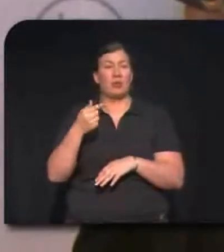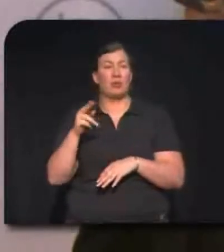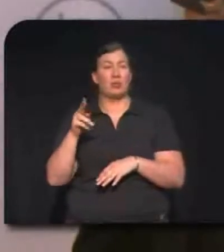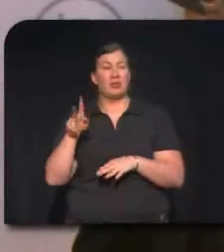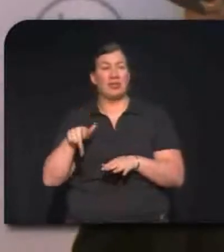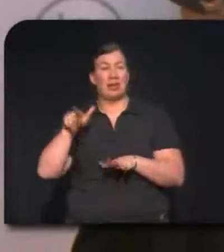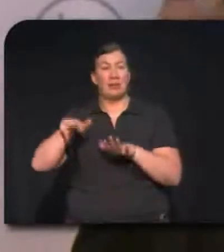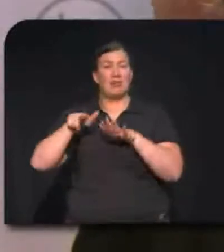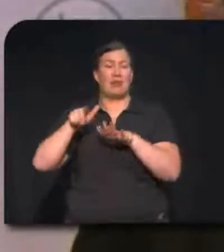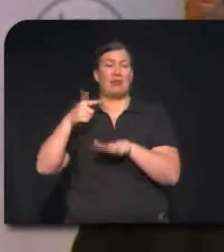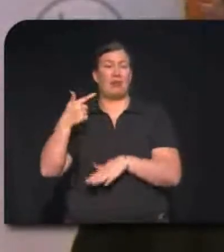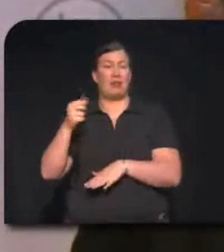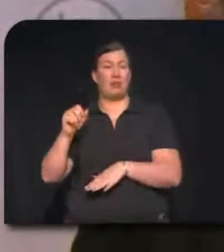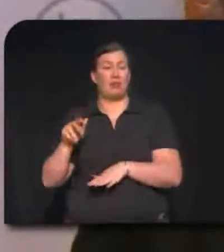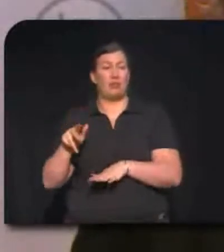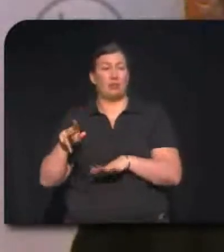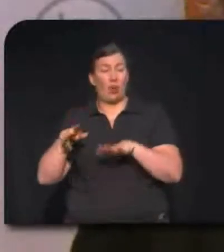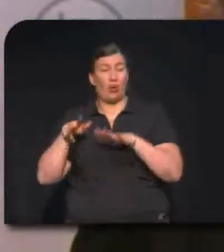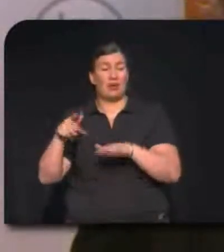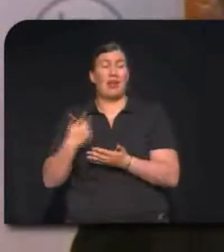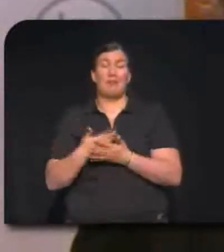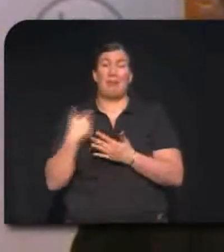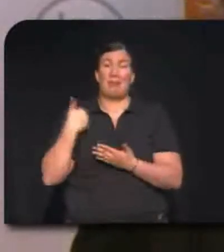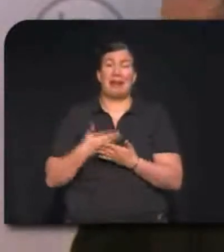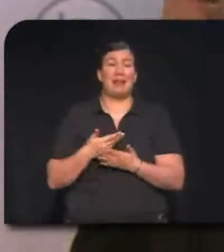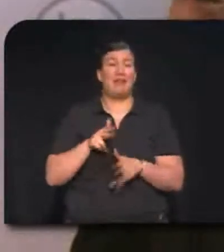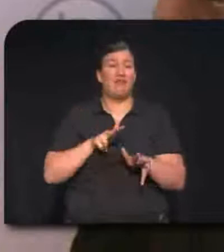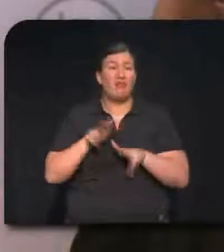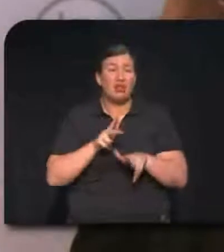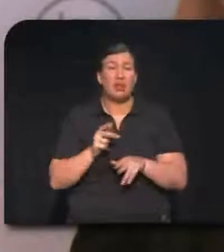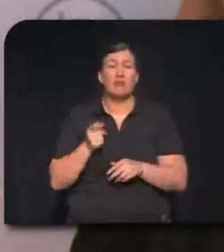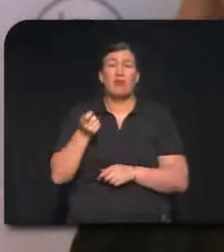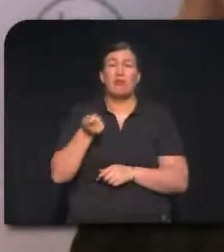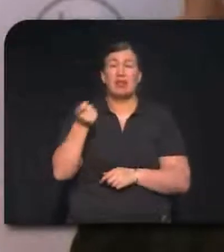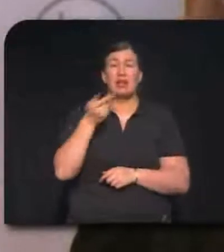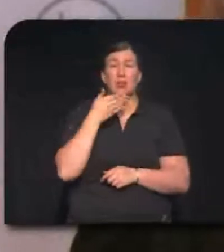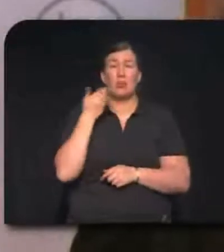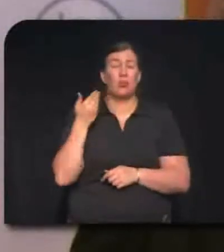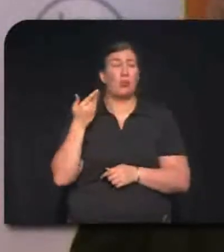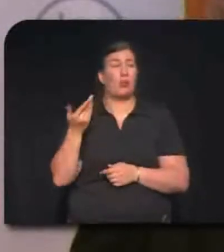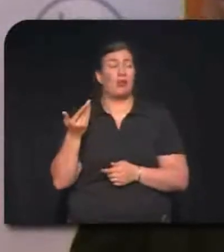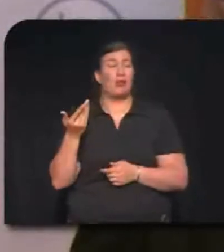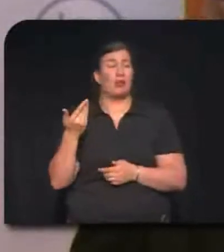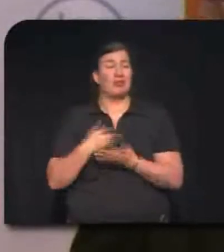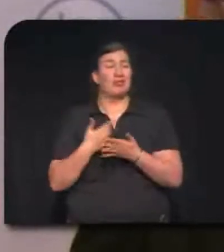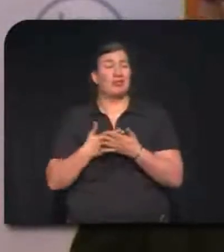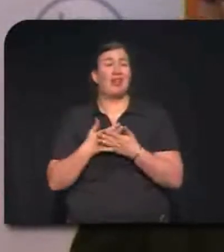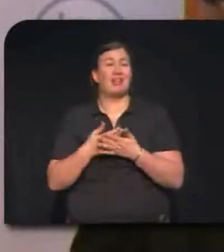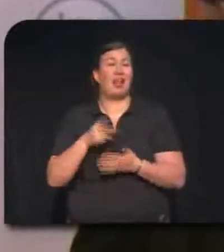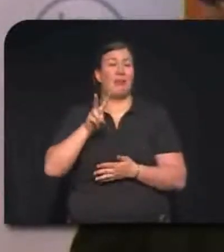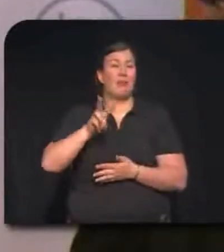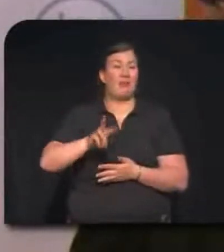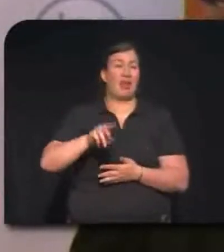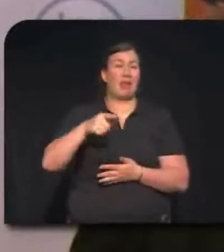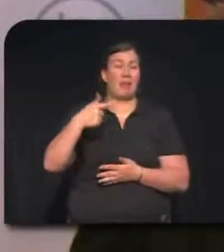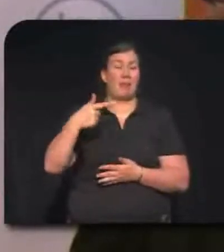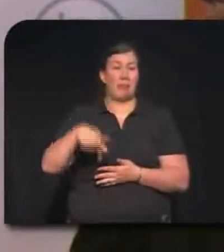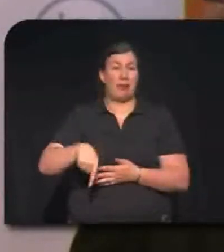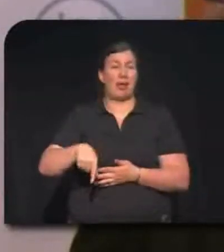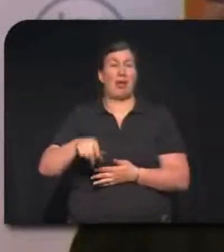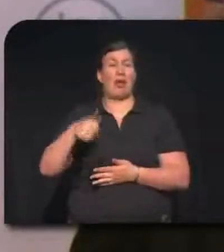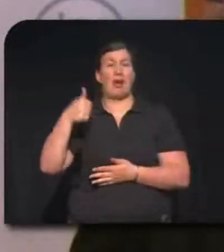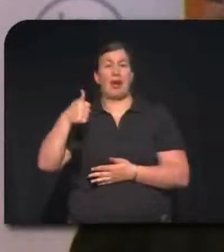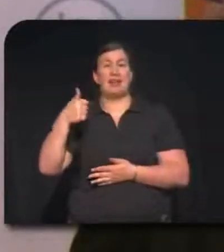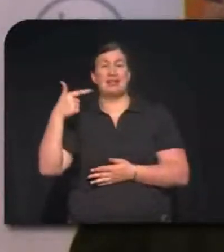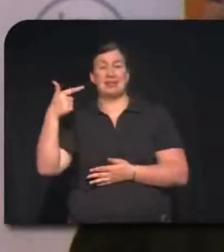kein Wahlprogramm zur Wirtschaft und Finanzen deswegen soll der Wirtschaft Sammelantrag wp171 direkt nach dem Block Familie und